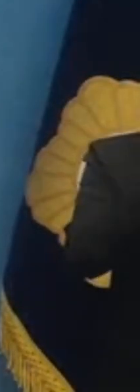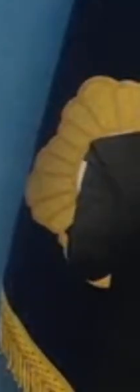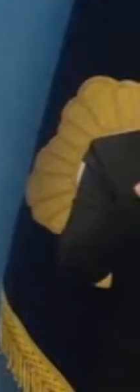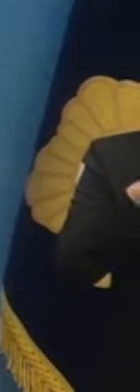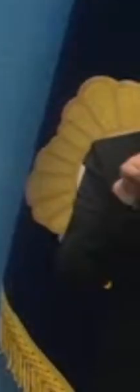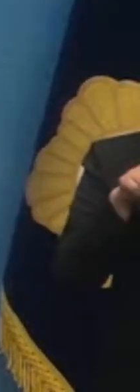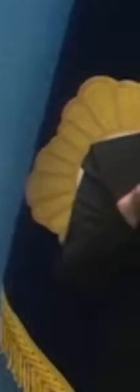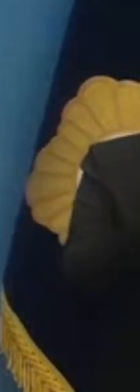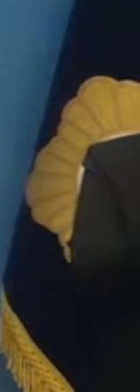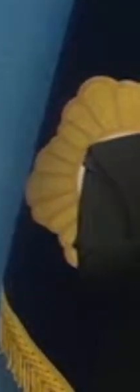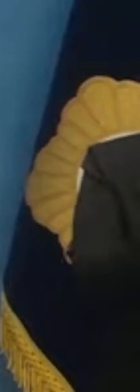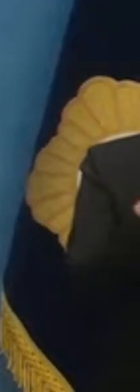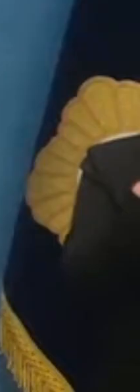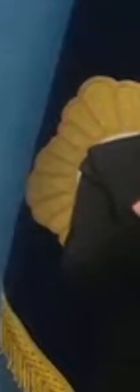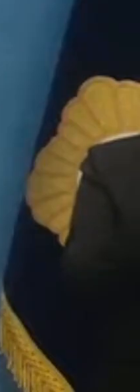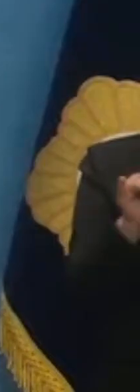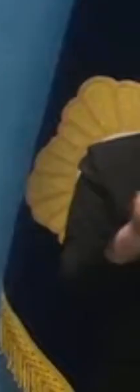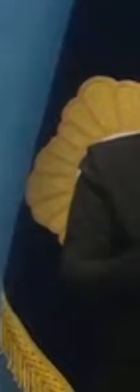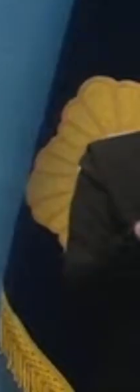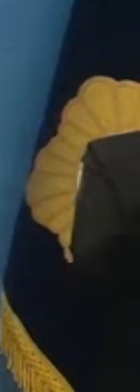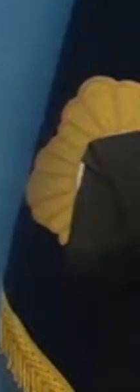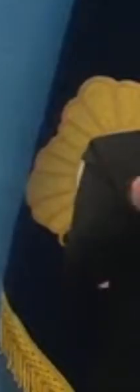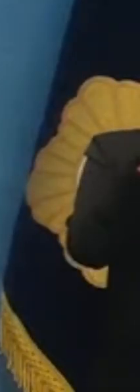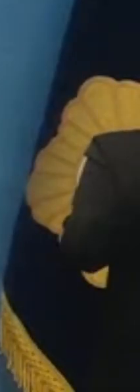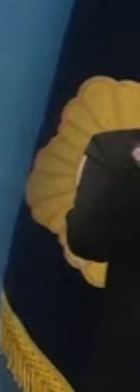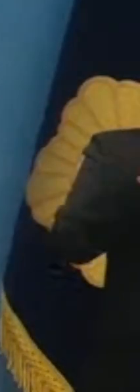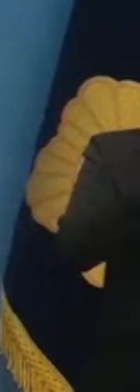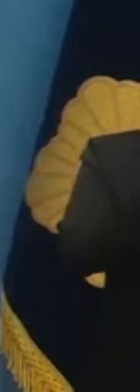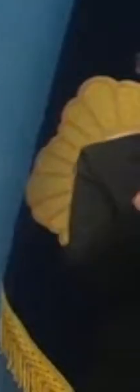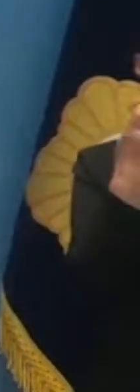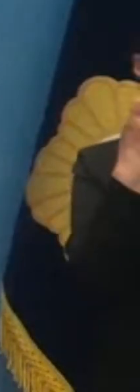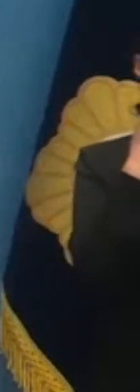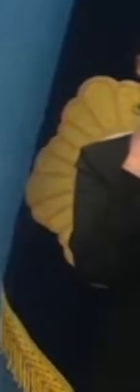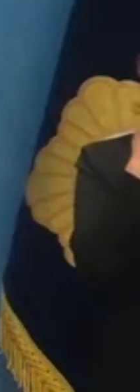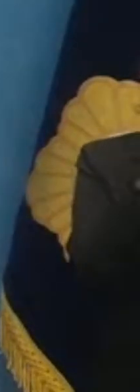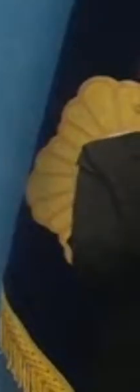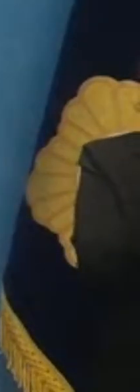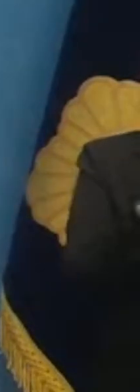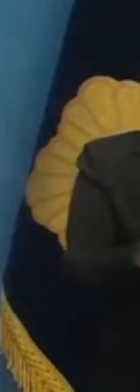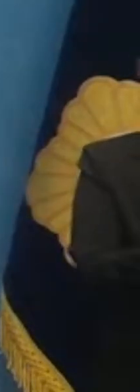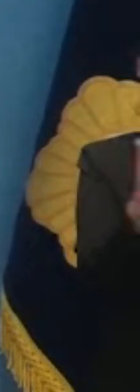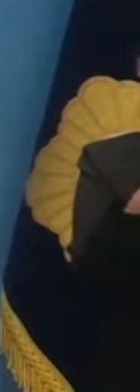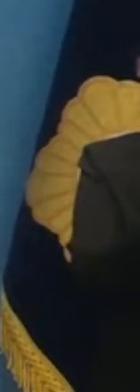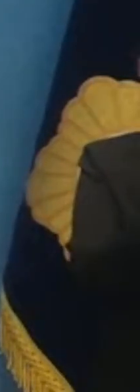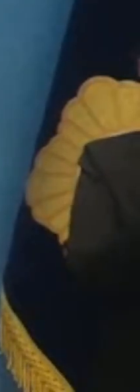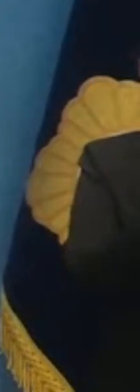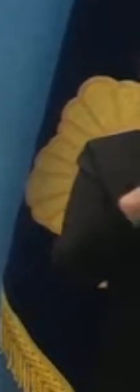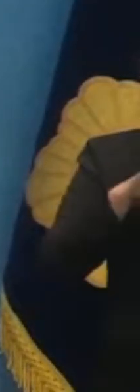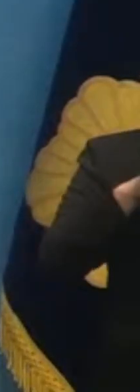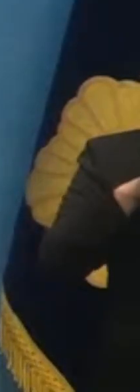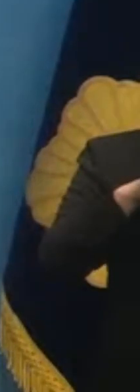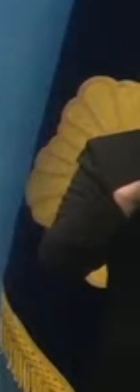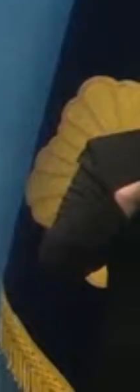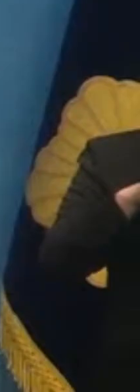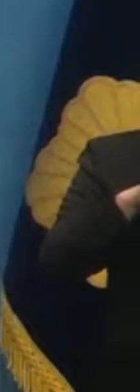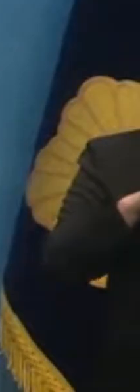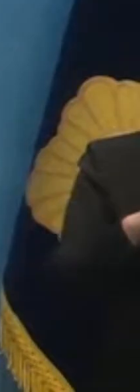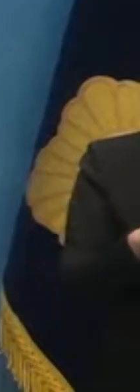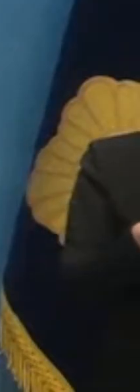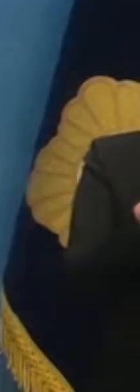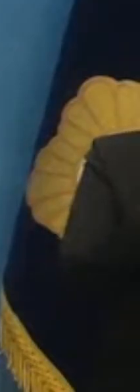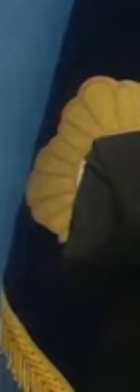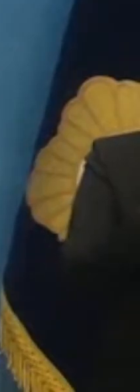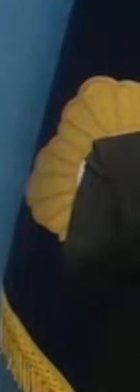게시한 자에 대해 공직선거법상 허위 사실 공표죄와 정보통신망법상 명예훼손죄를 엄히